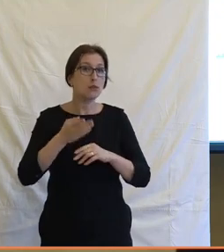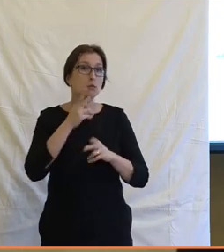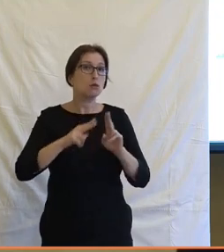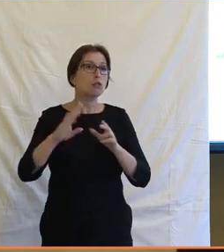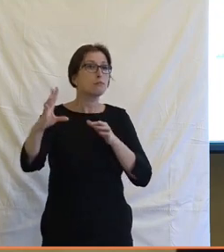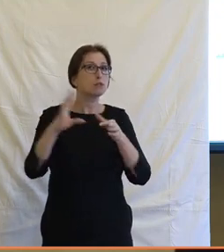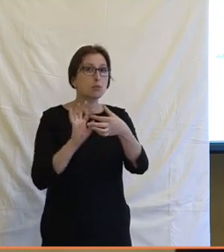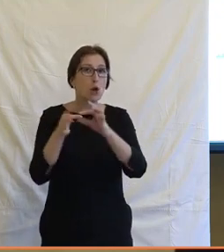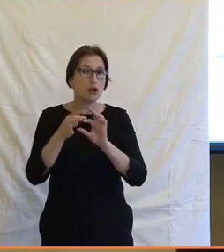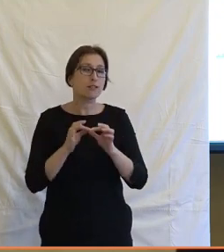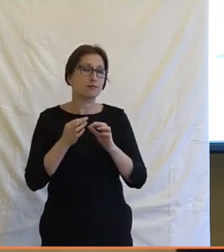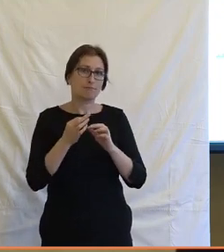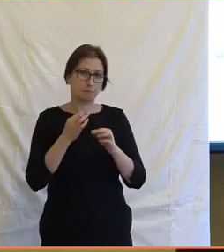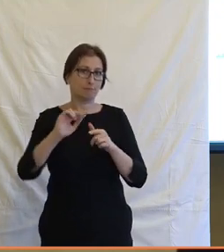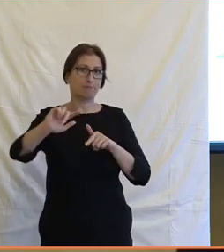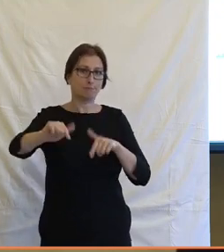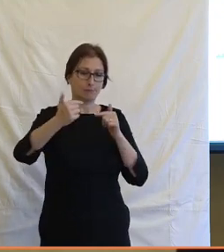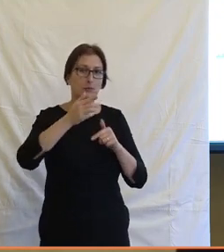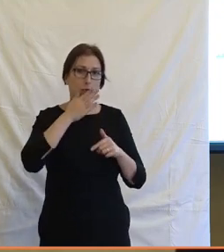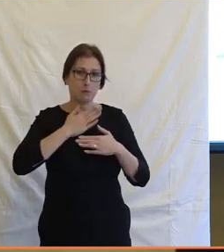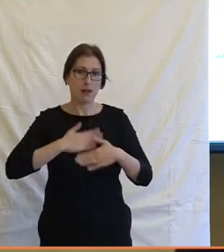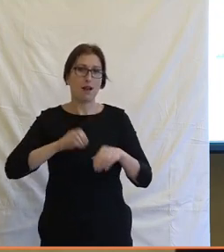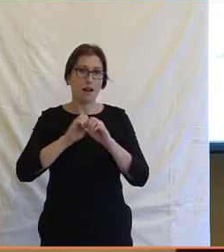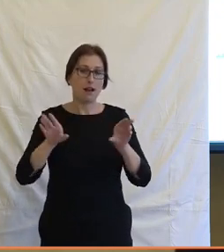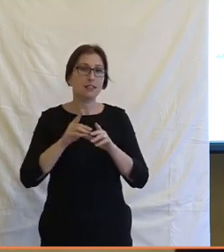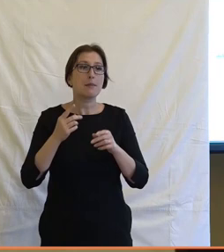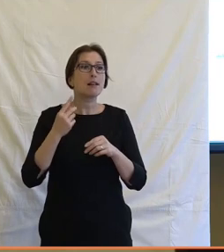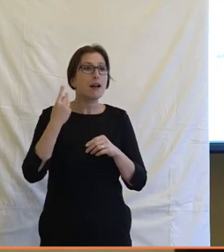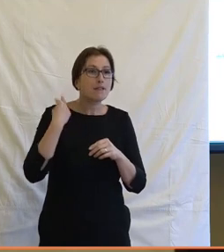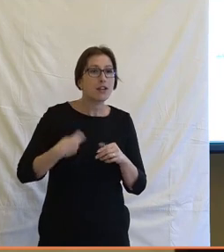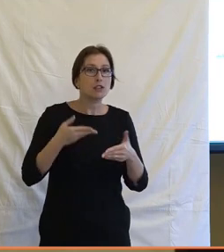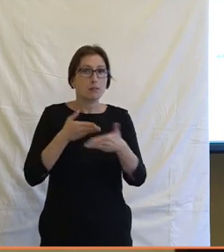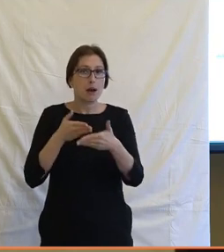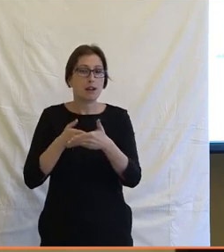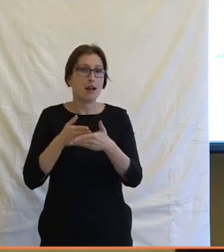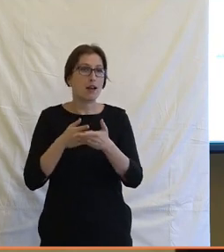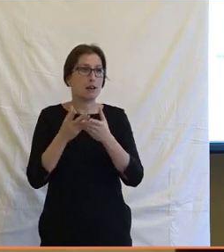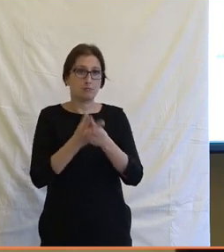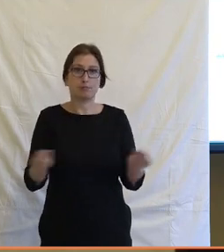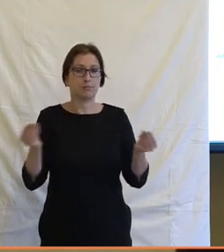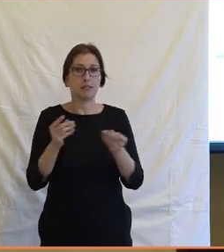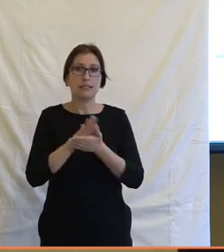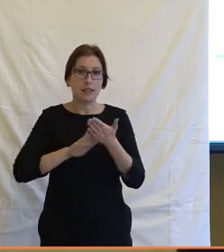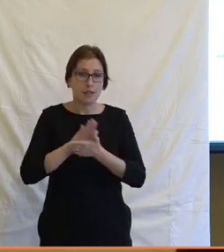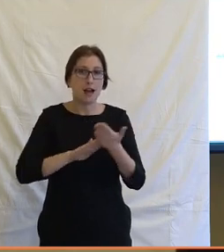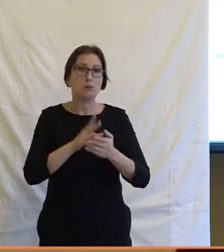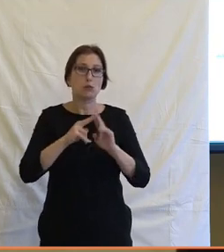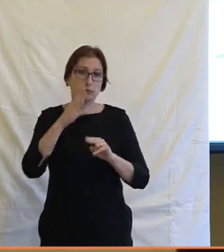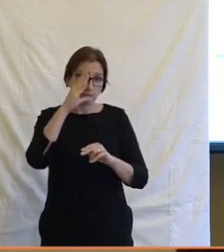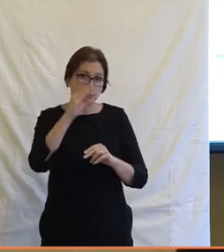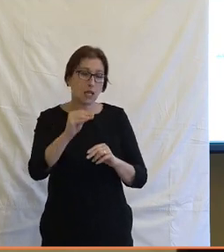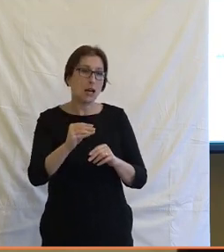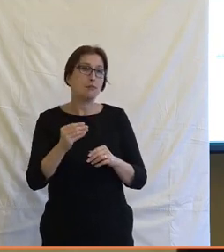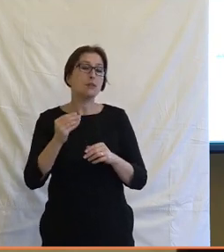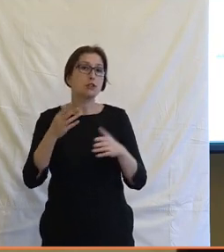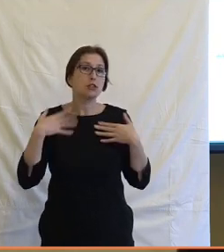připojit odkudkoliv. Jak jsme říkali, odstraňujeme i ty finanční bariéry, takže účast je zdarma. Můžete sledovat ať už